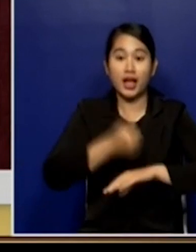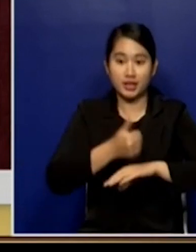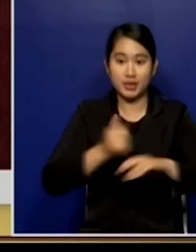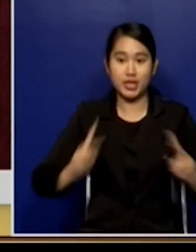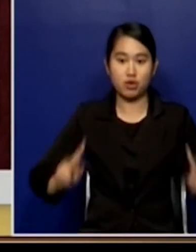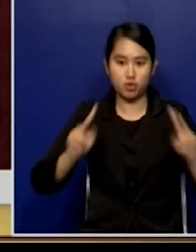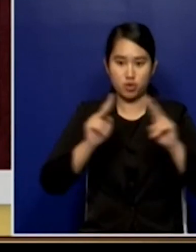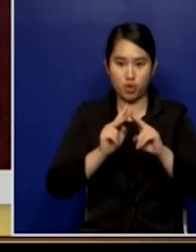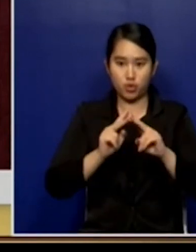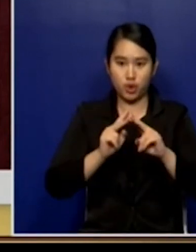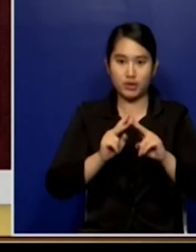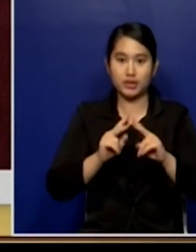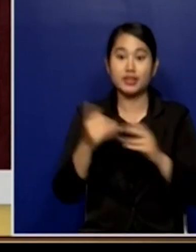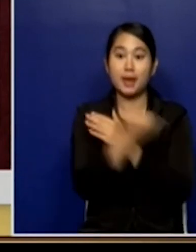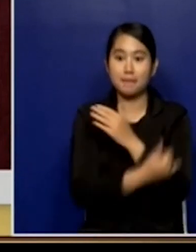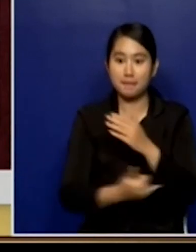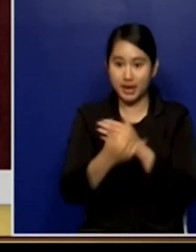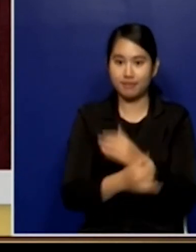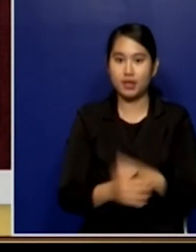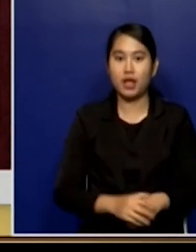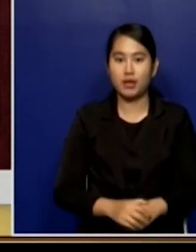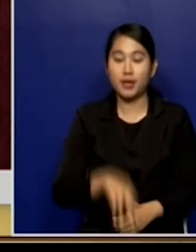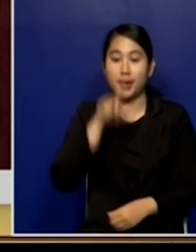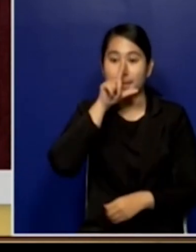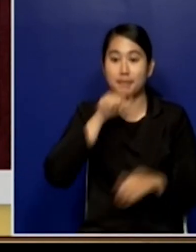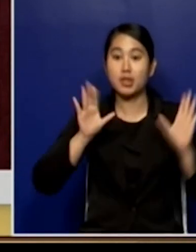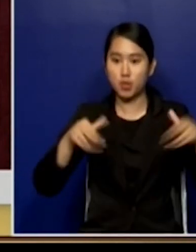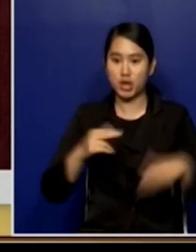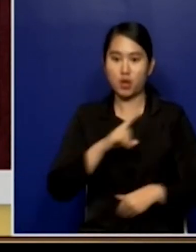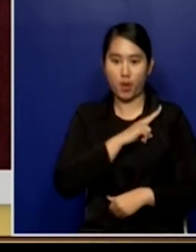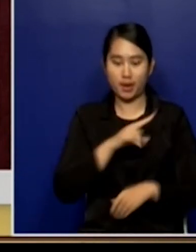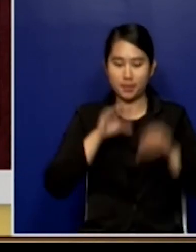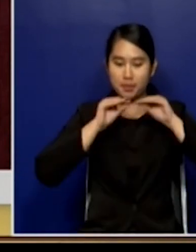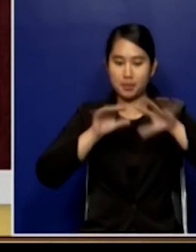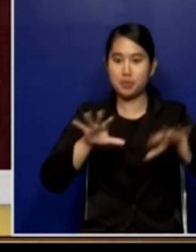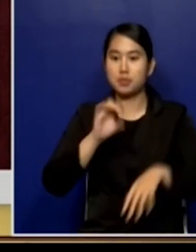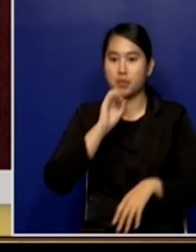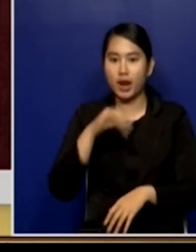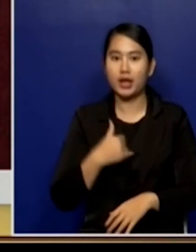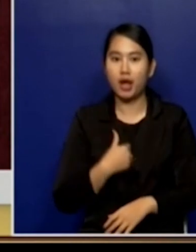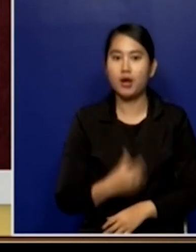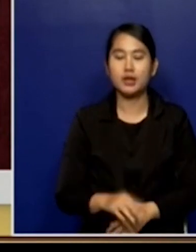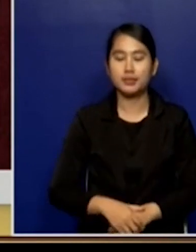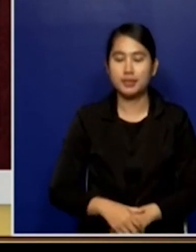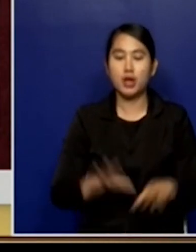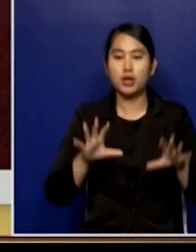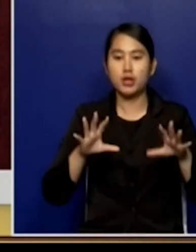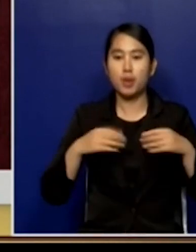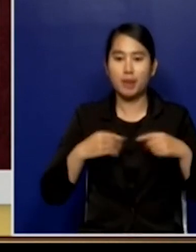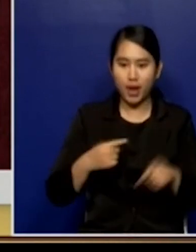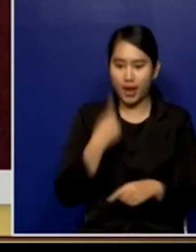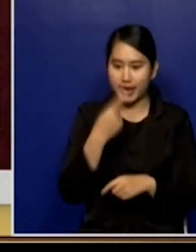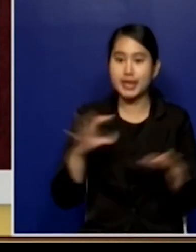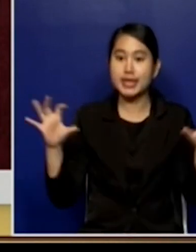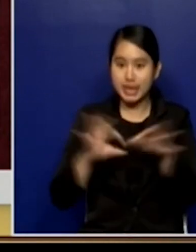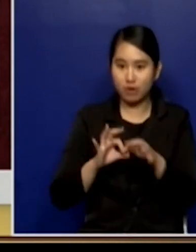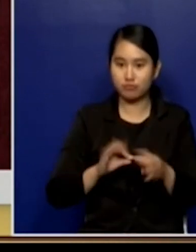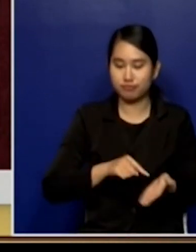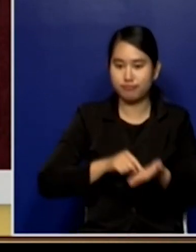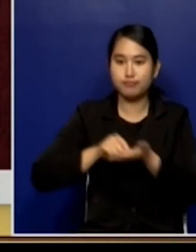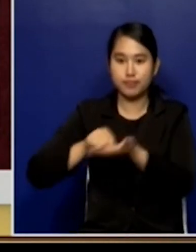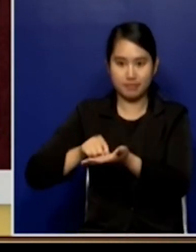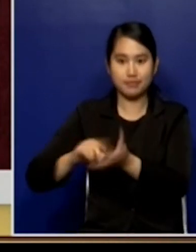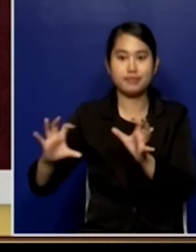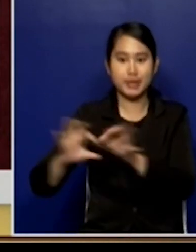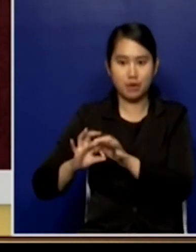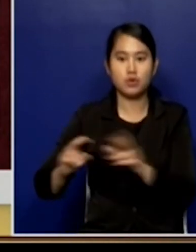ต่างประเทศชี้แจงผ่านทุวิตเตอรส่นตัวว่ากระส่วงการต่างเพศไม่ได้ปัติเศษแต่ส่วงต่อข้เสนอไปยหนวยงทเกี่ยวของซึงกคงเป็หนวย